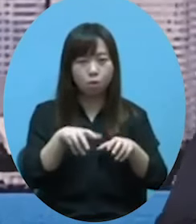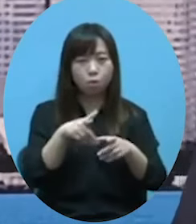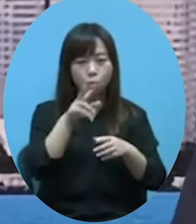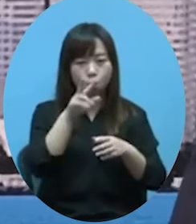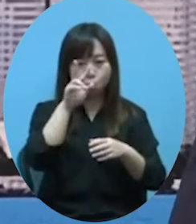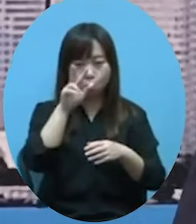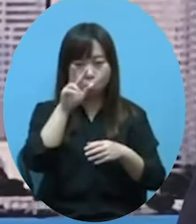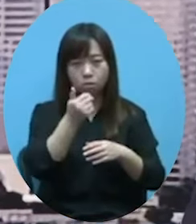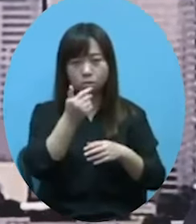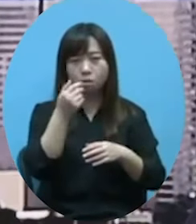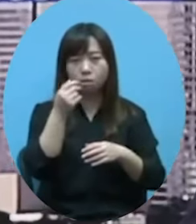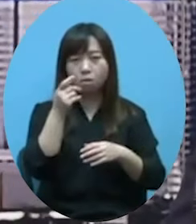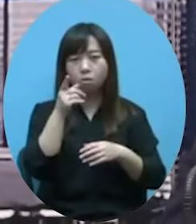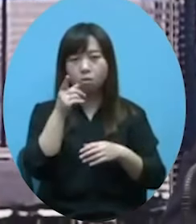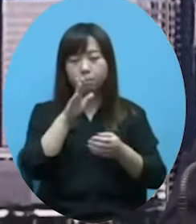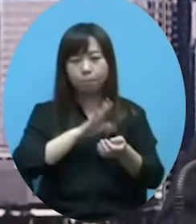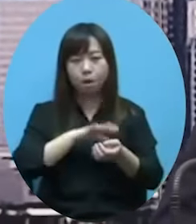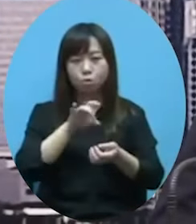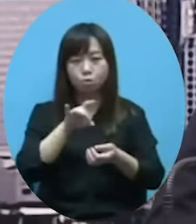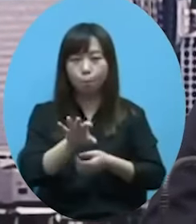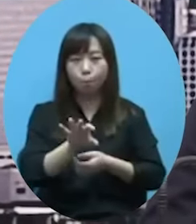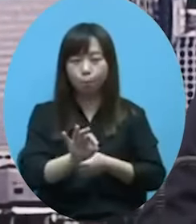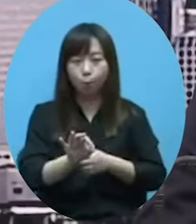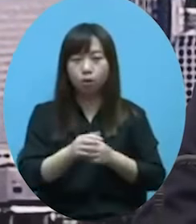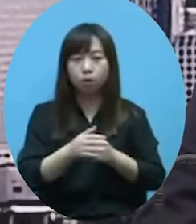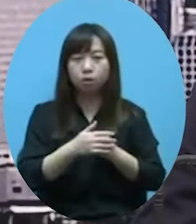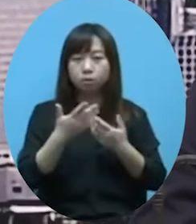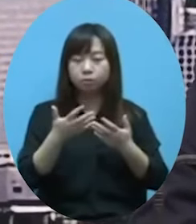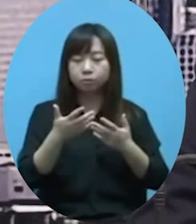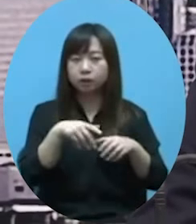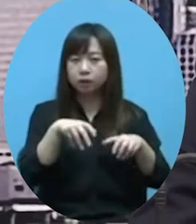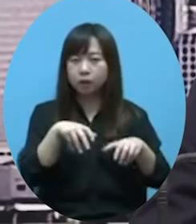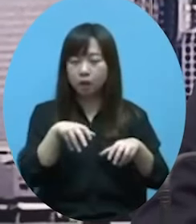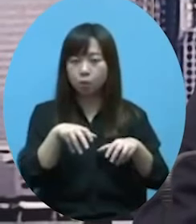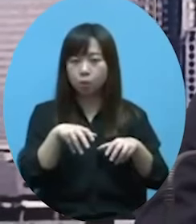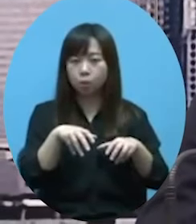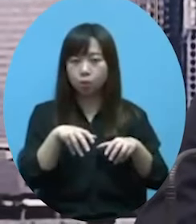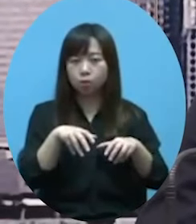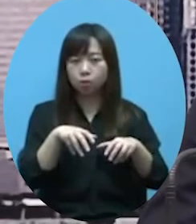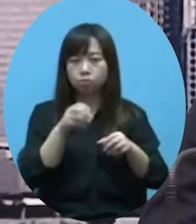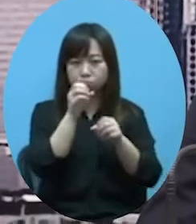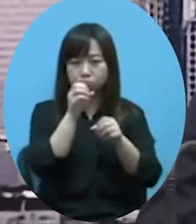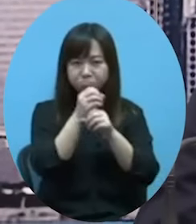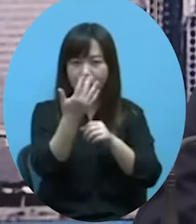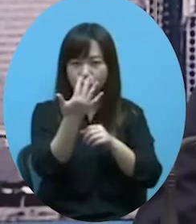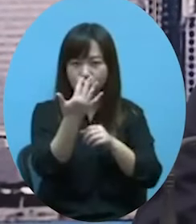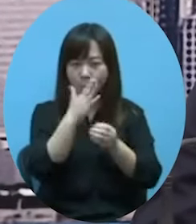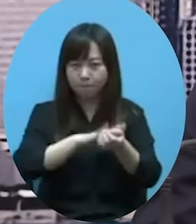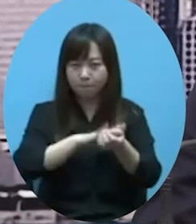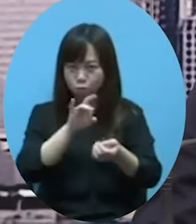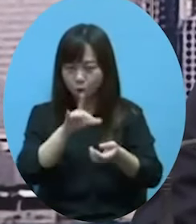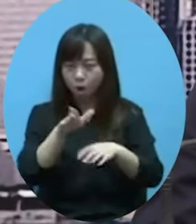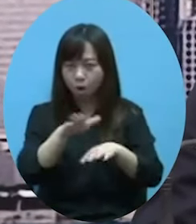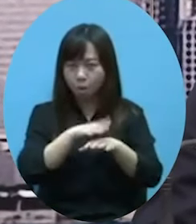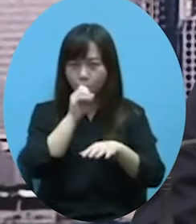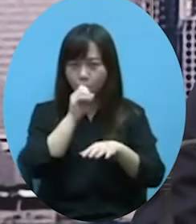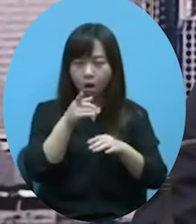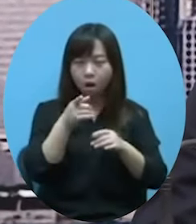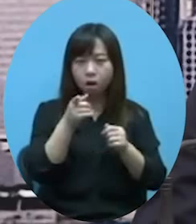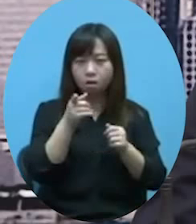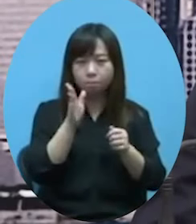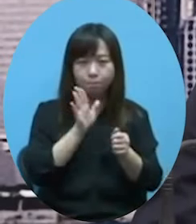到一個正常的Volium的病毒量其實想問一下在今次這隻狗狗那裡其實驗到多少病毒呢剛才也有說到那個輔